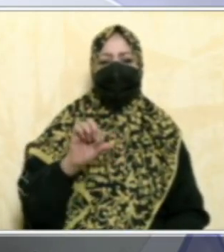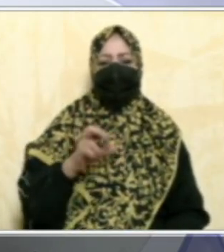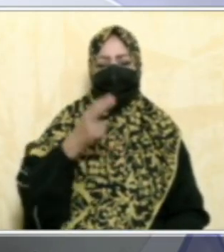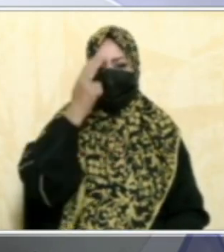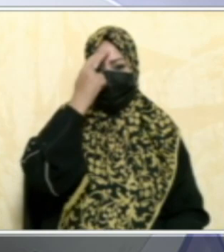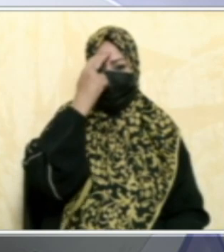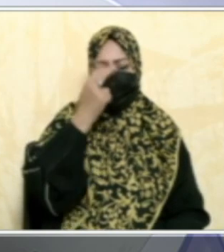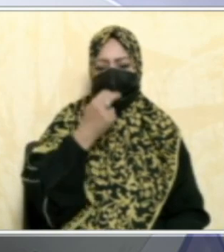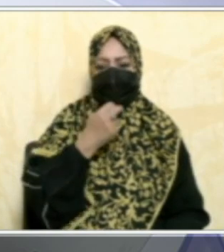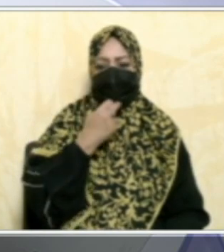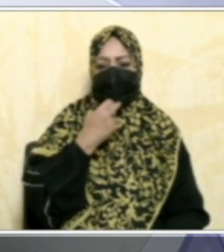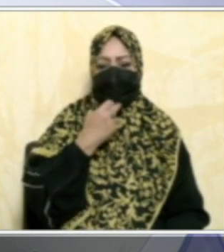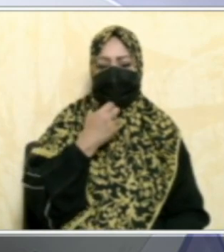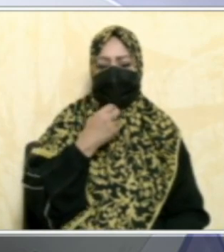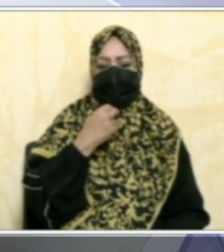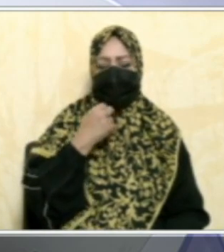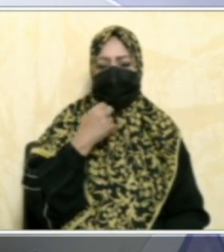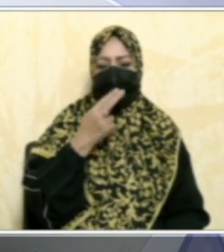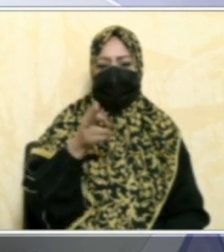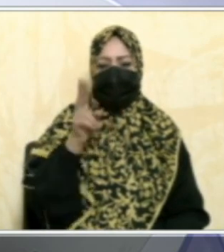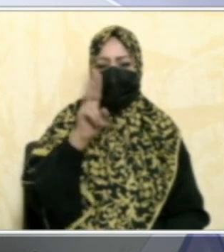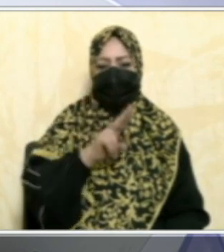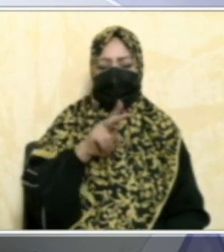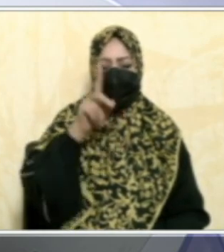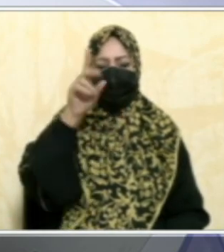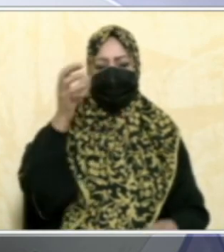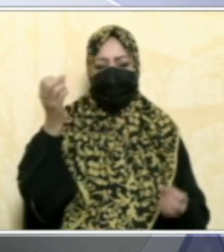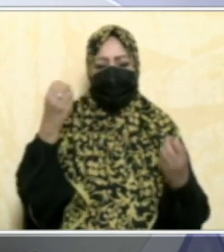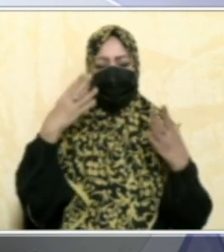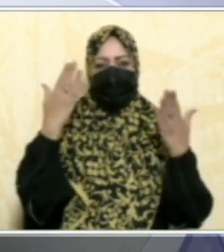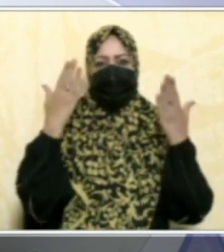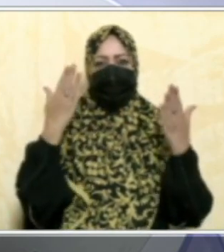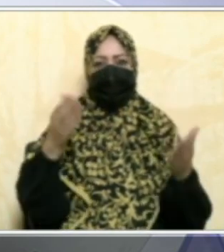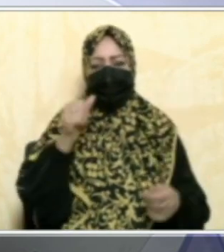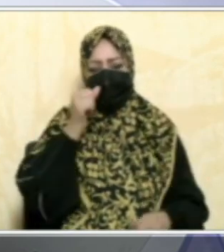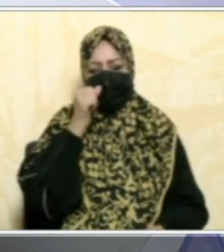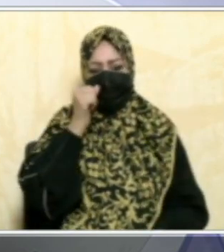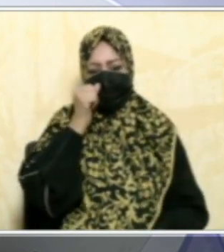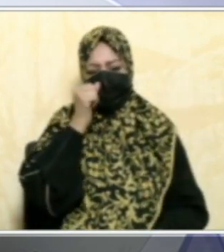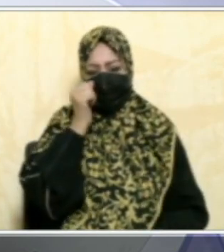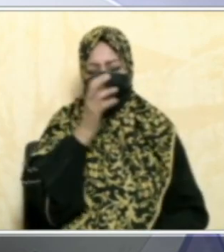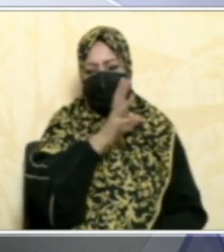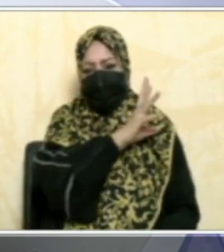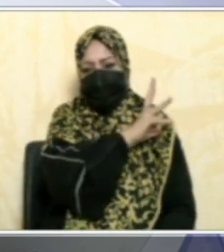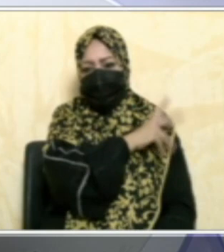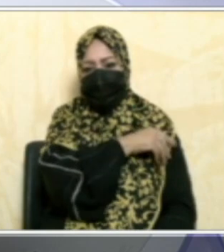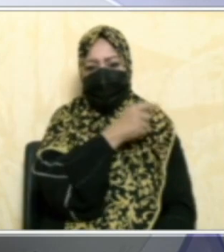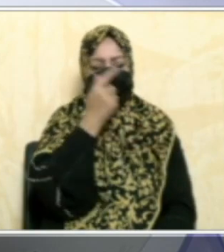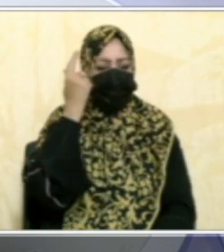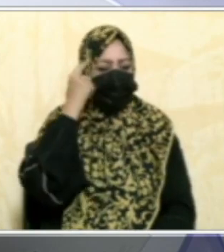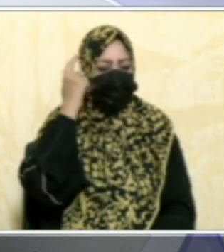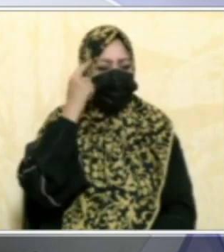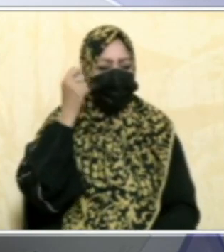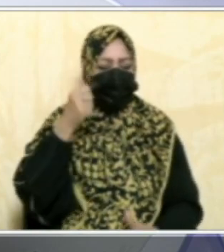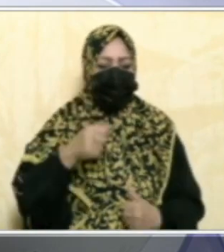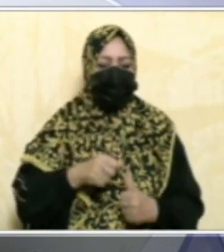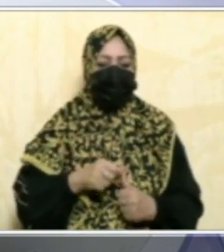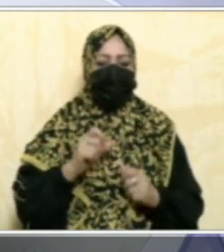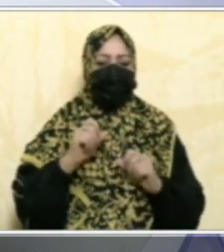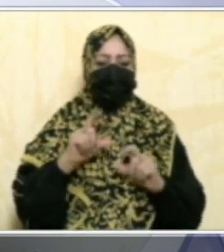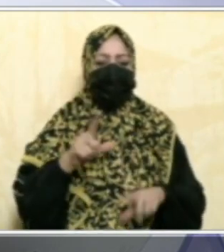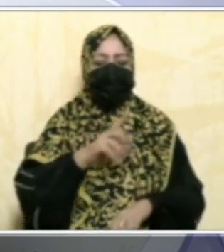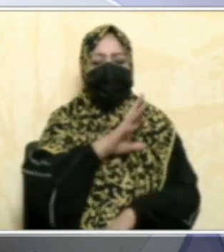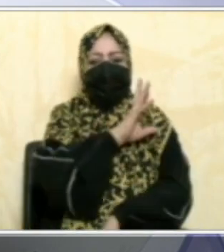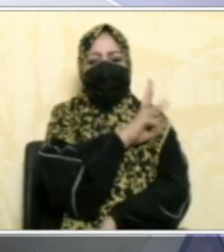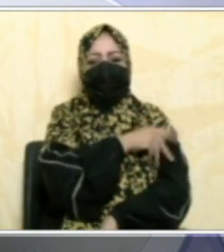جزاه الله خيرا دعا بتحرير الأقصى، لكن أذكر إخواني أن تحرير الأقصى يحتاج إلى عمل ويحتاج